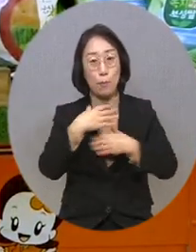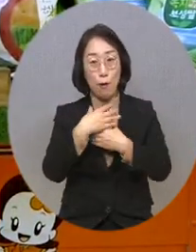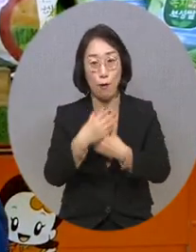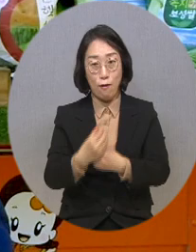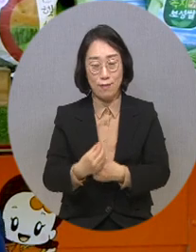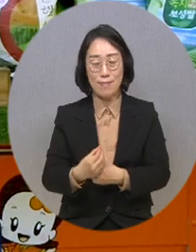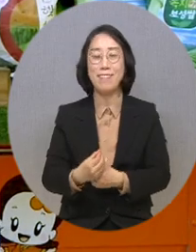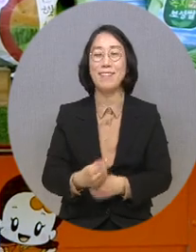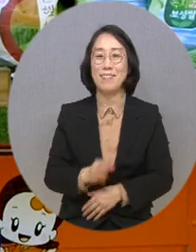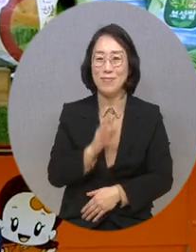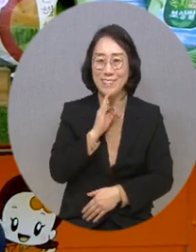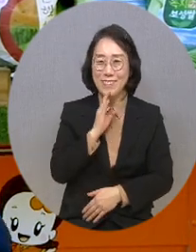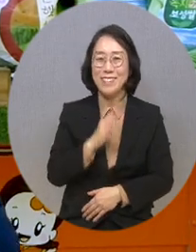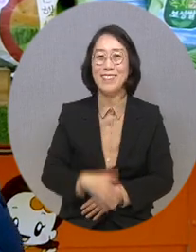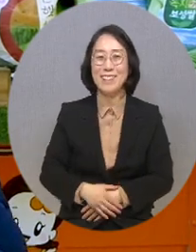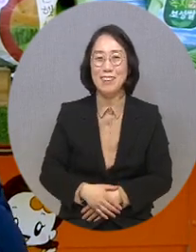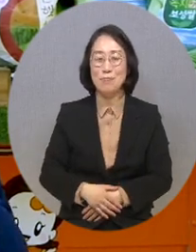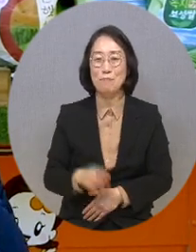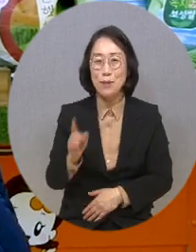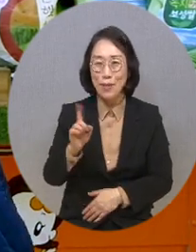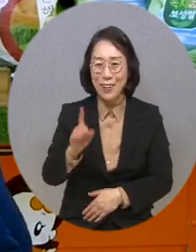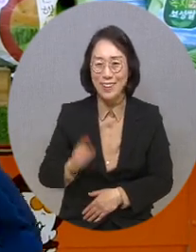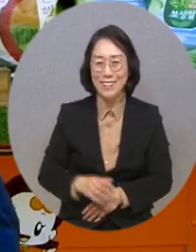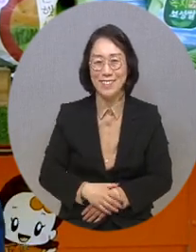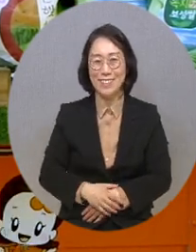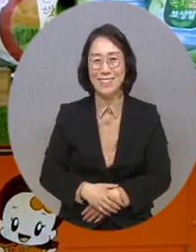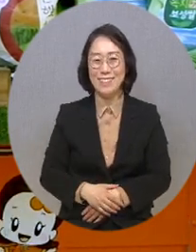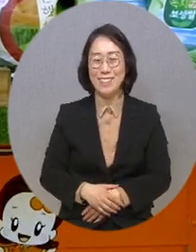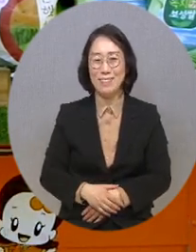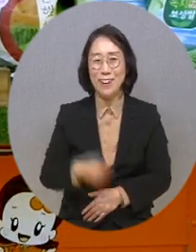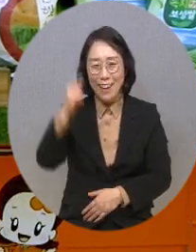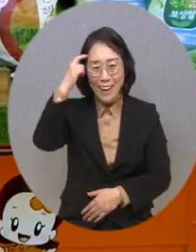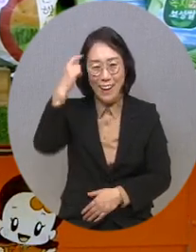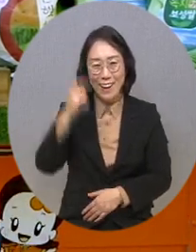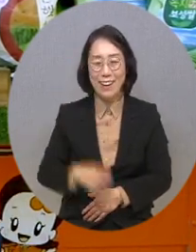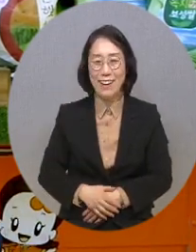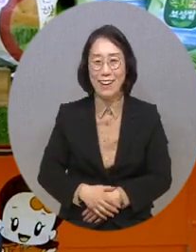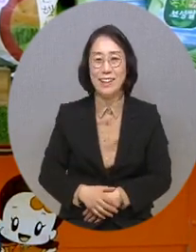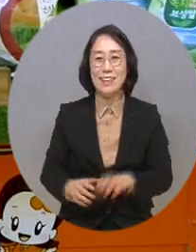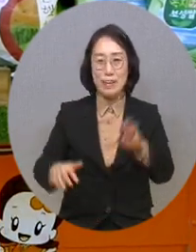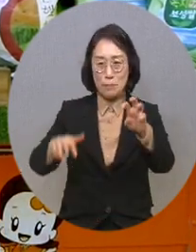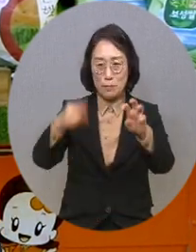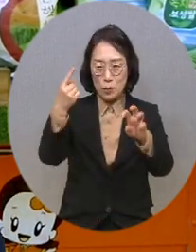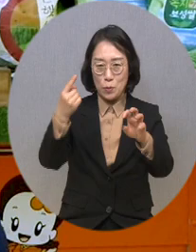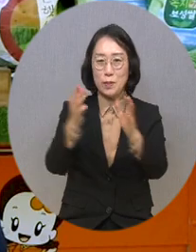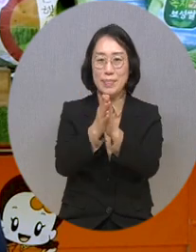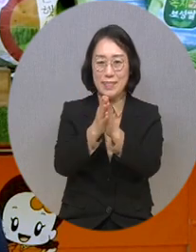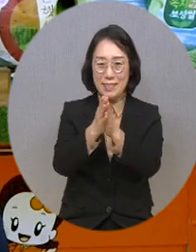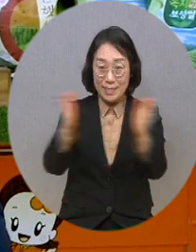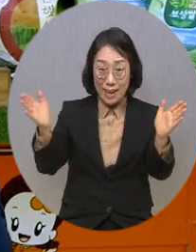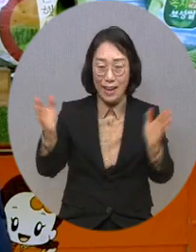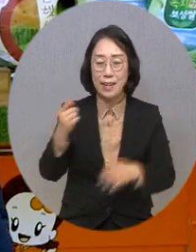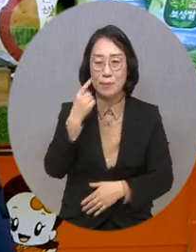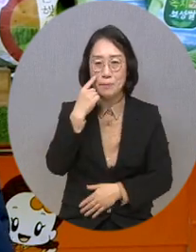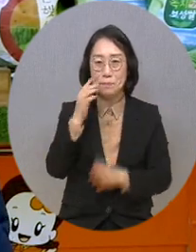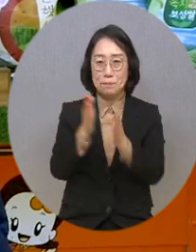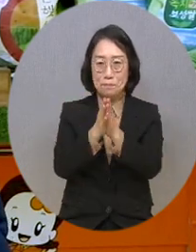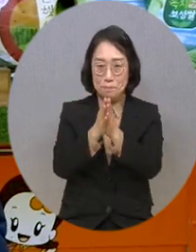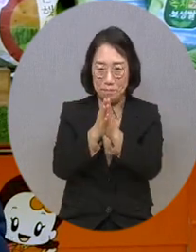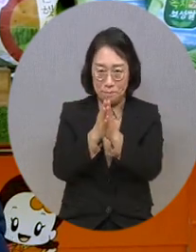편안해. 자, 자 그러면 30초 네. 드리도록 하겠습니다.